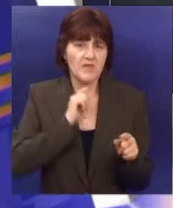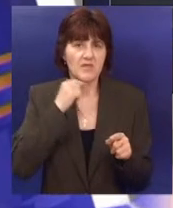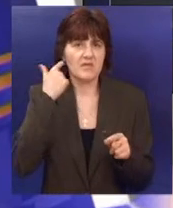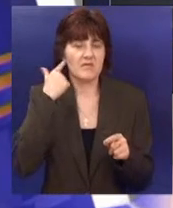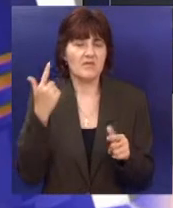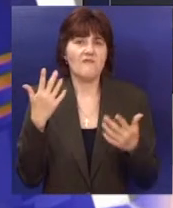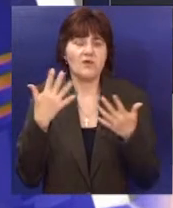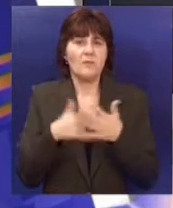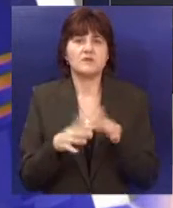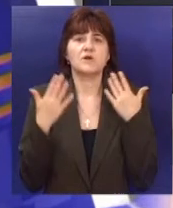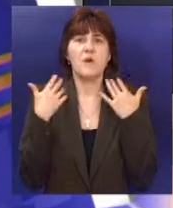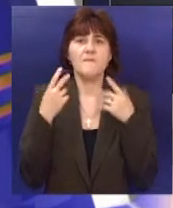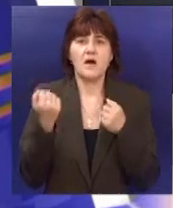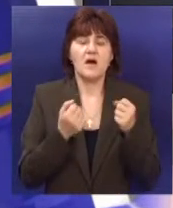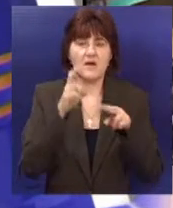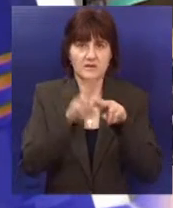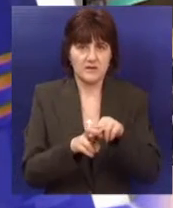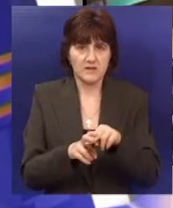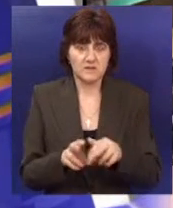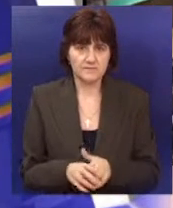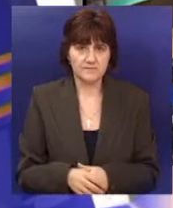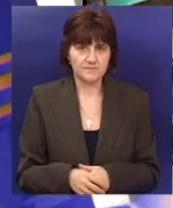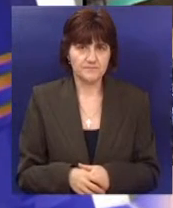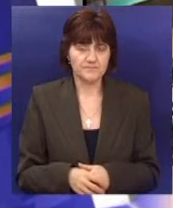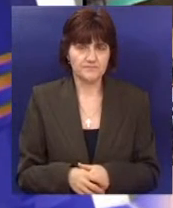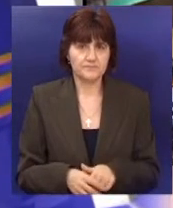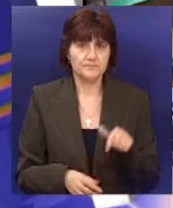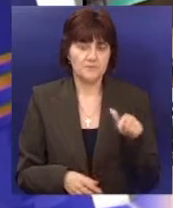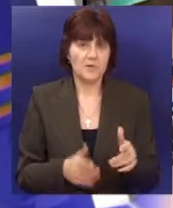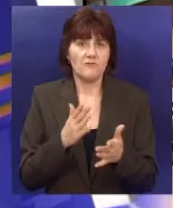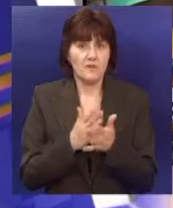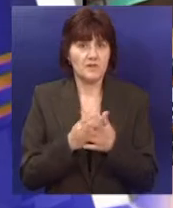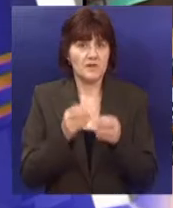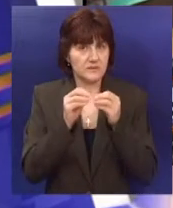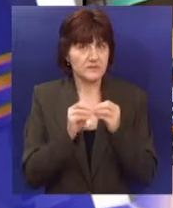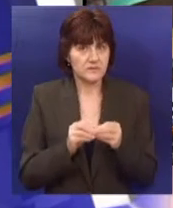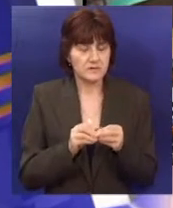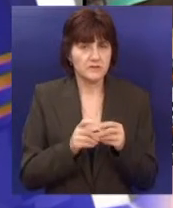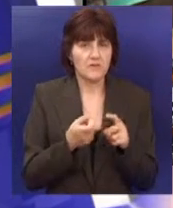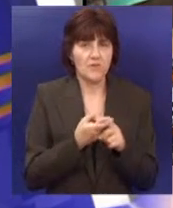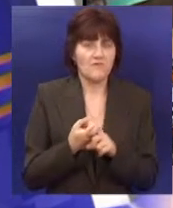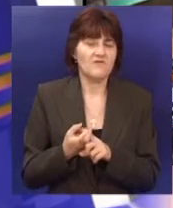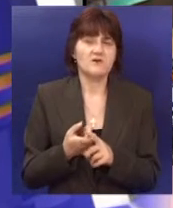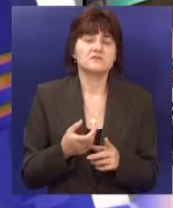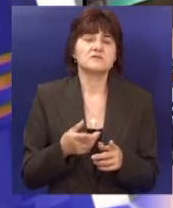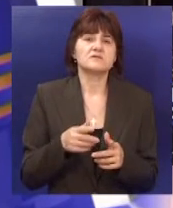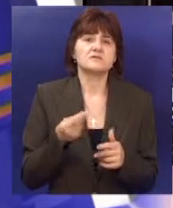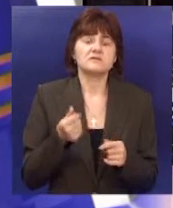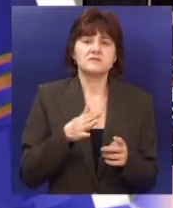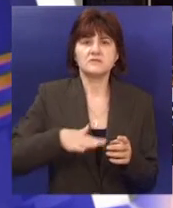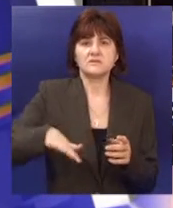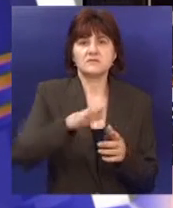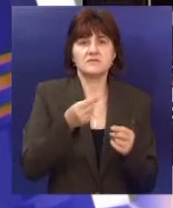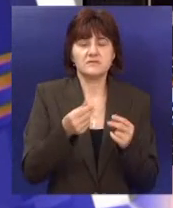statuta javno-komunalnog preduzeća Parking. Na vanrednoj skupštini lokalnog parlamenta usvojen je predlog otuđenja građevinskog